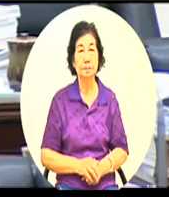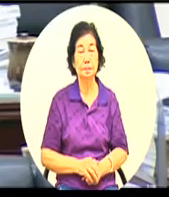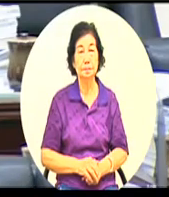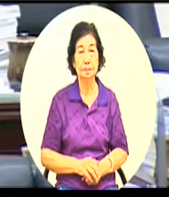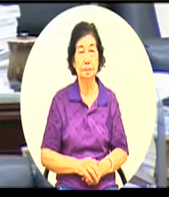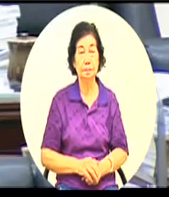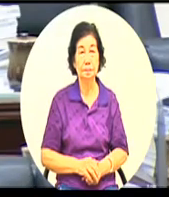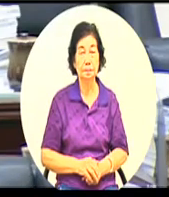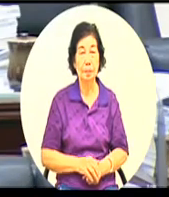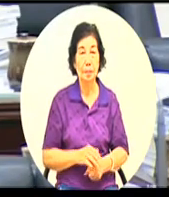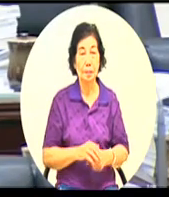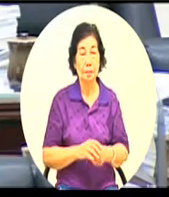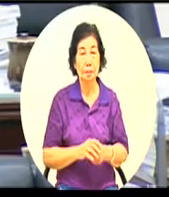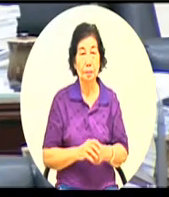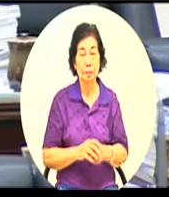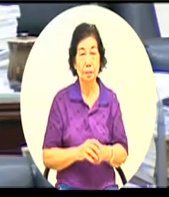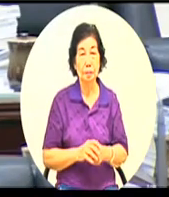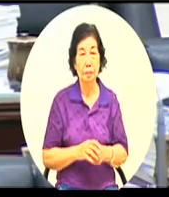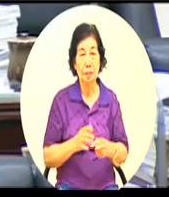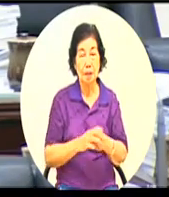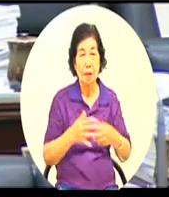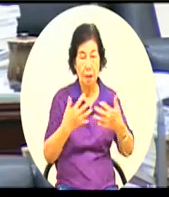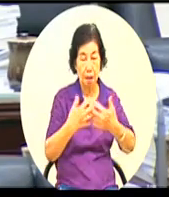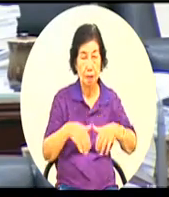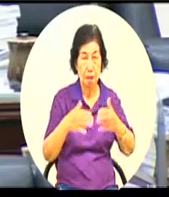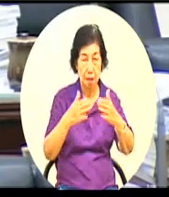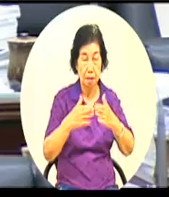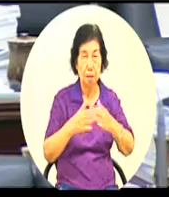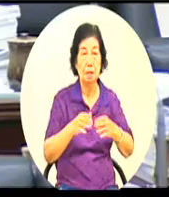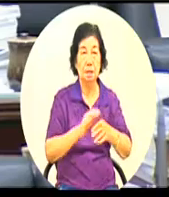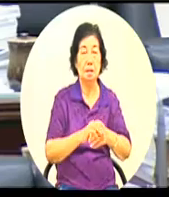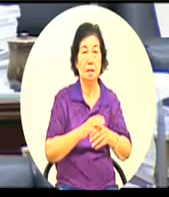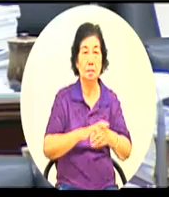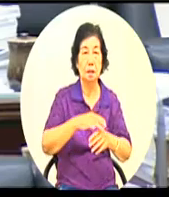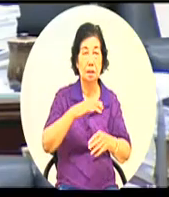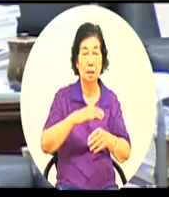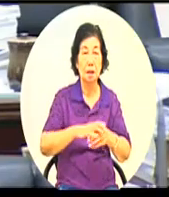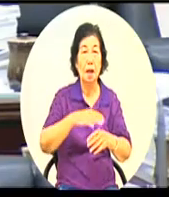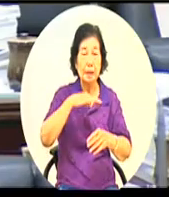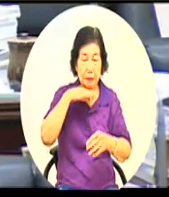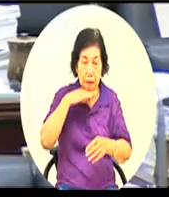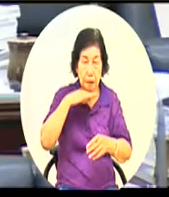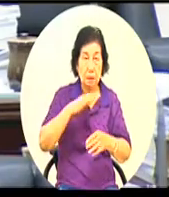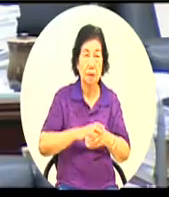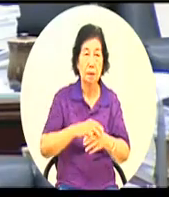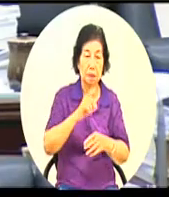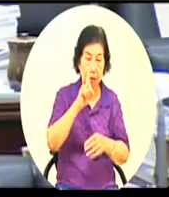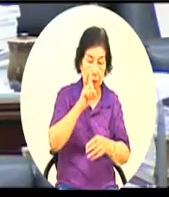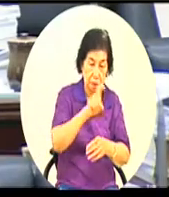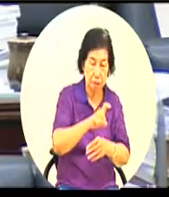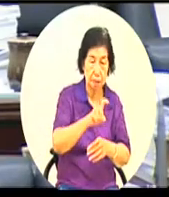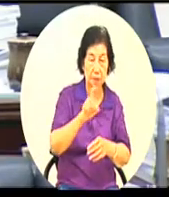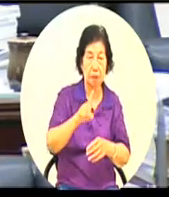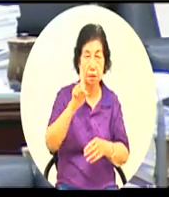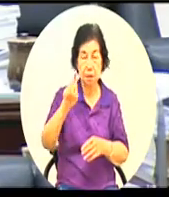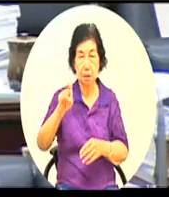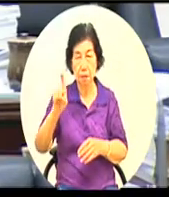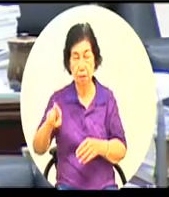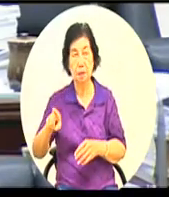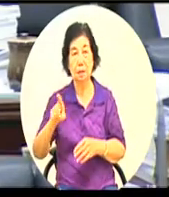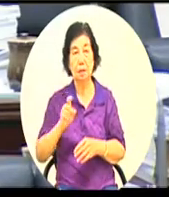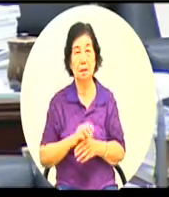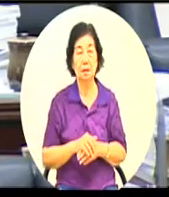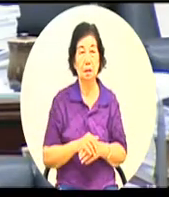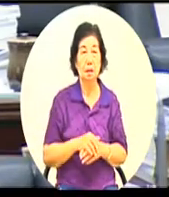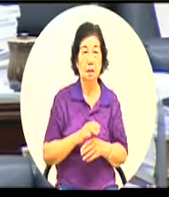机要兼任的十等的、十一级等的专门委员，啊是讲